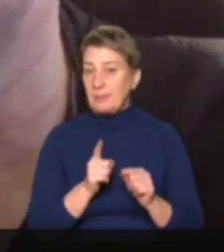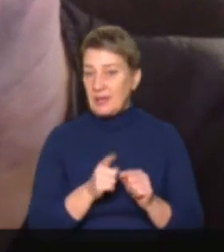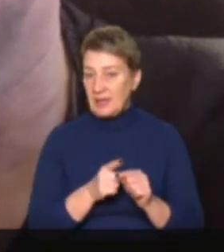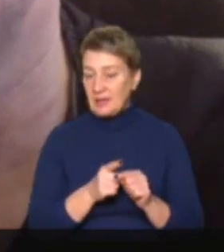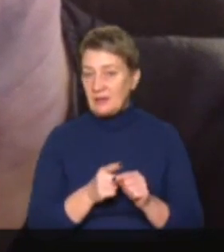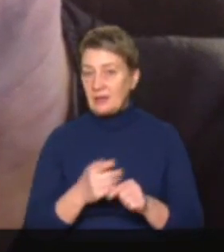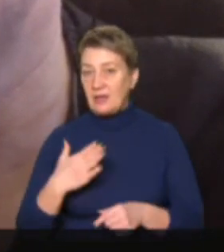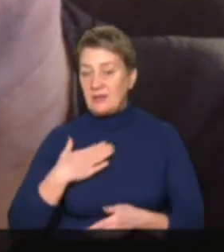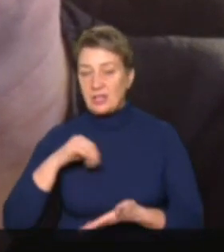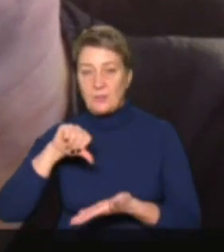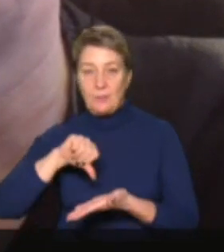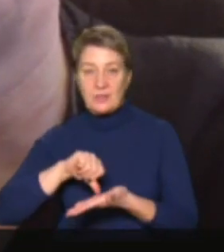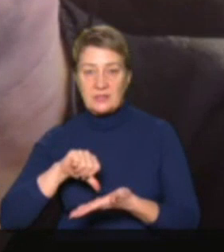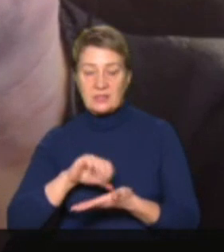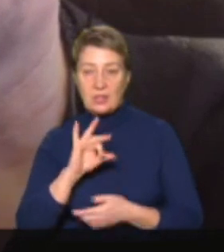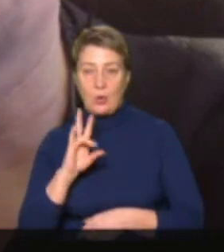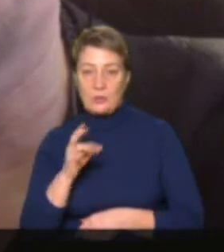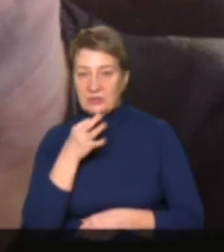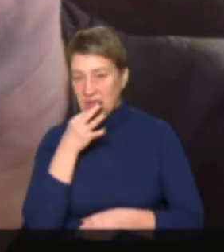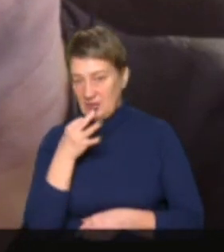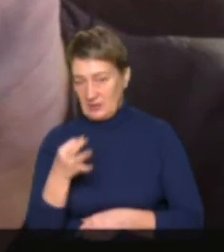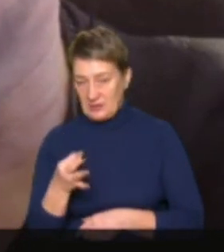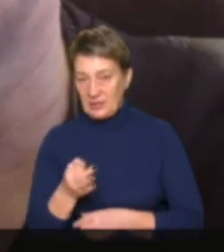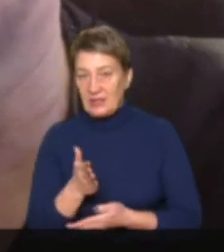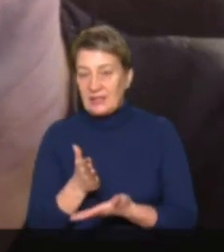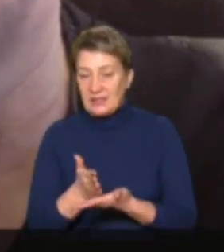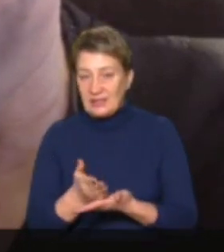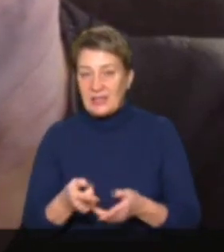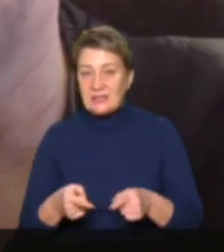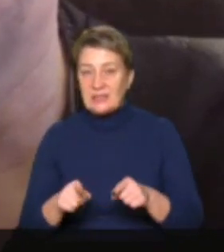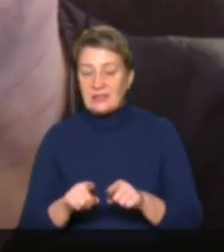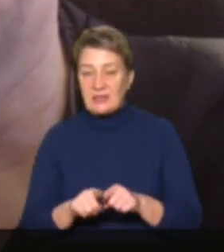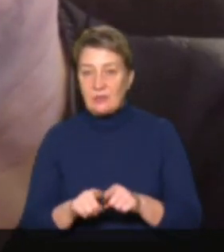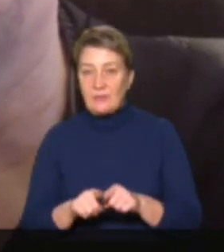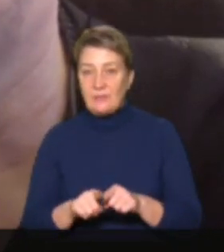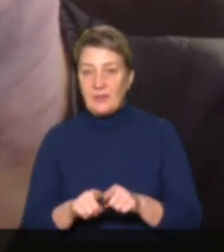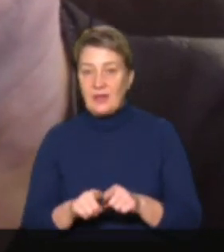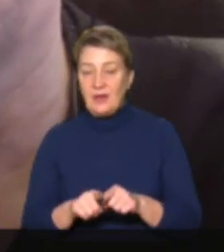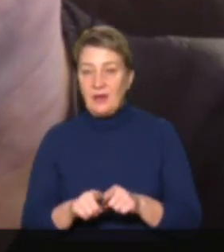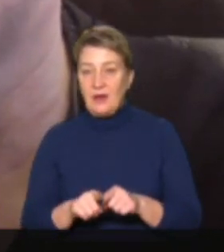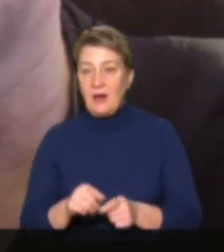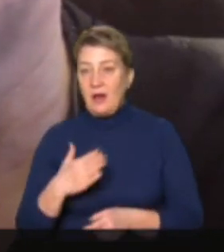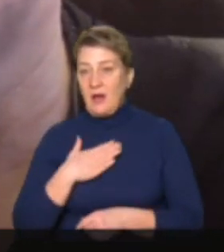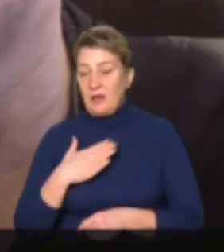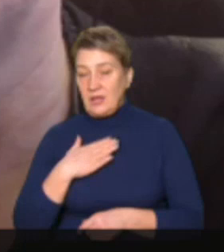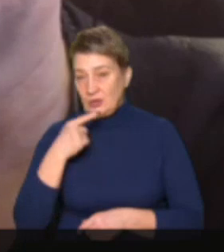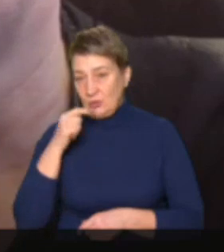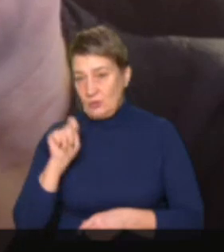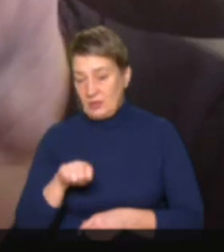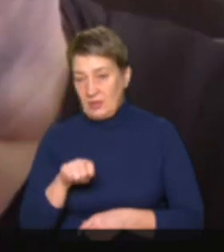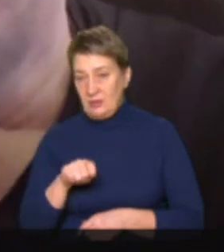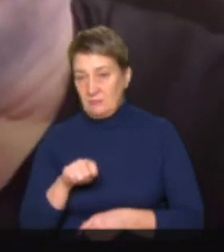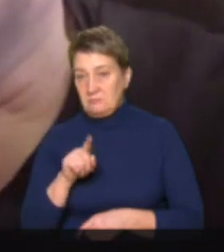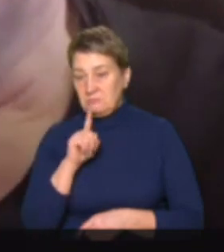наш представник в ООН розказав, що ну, є така річ, а наші офіційні джерела тут всередині країни мовчать. Чому, на